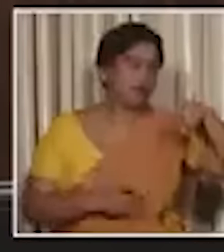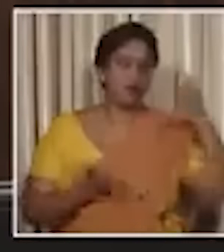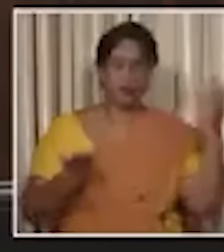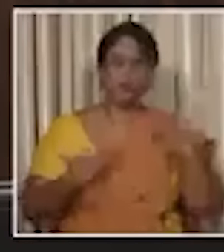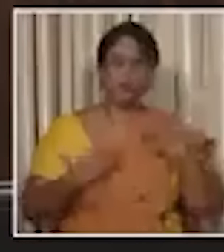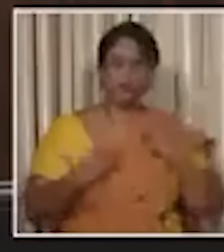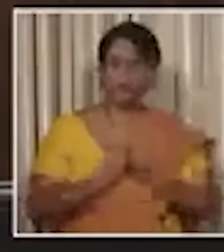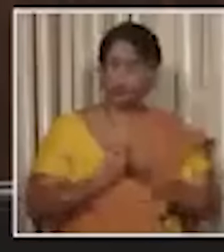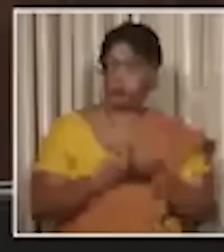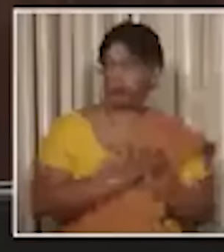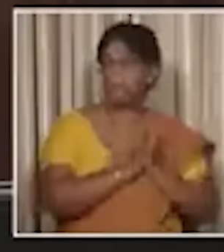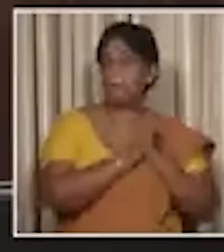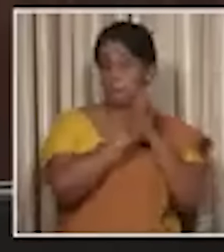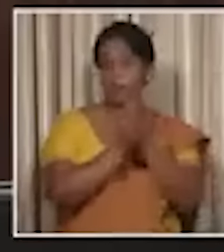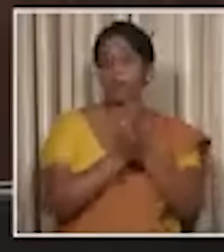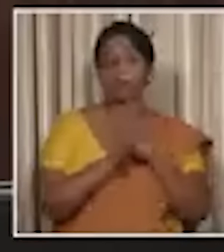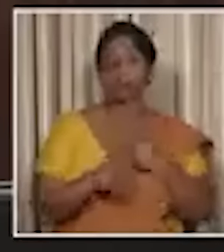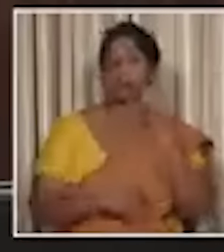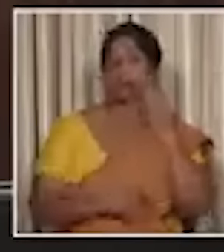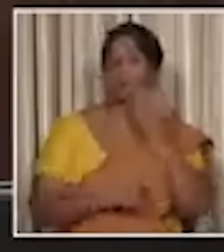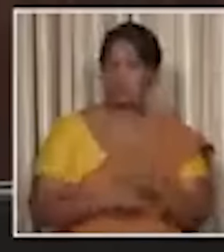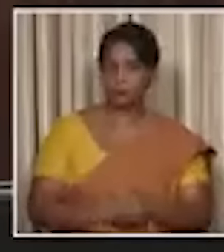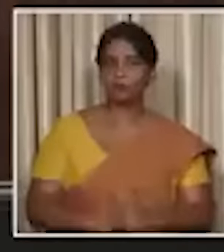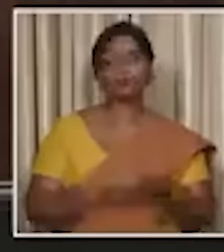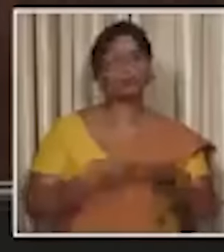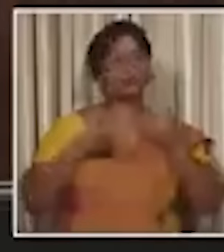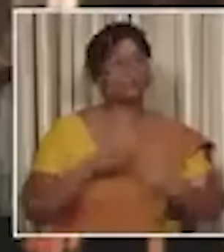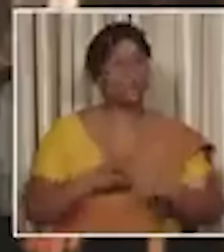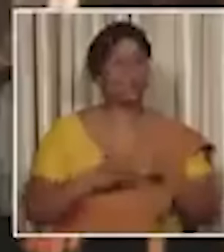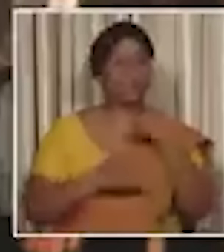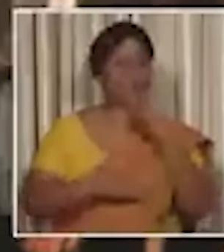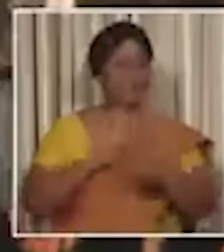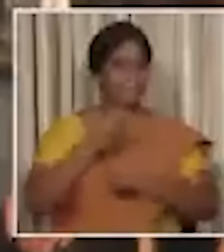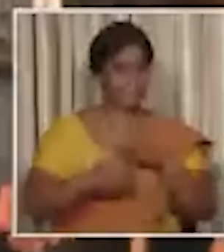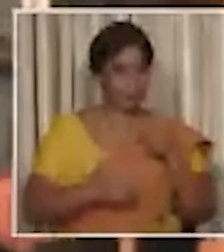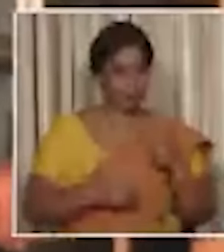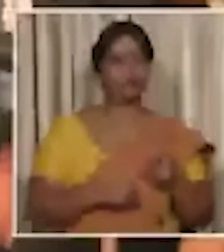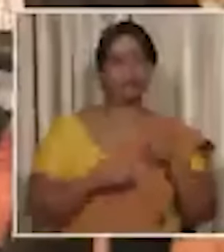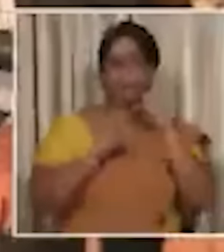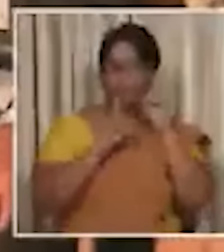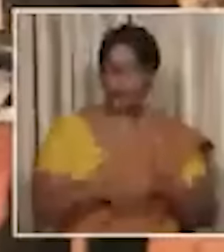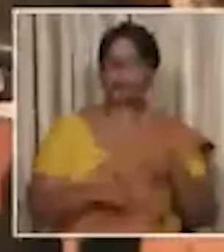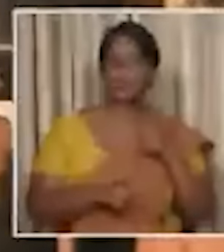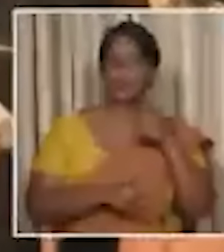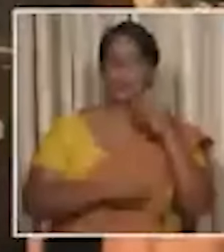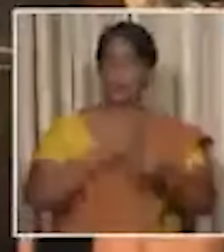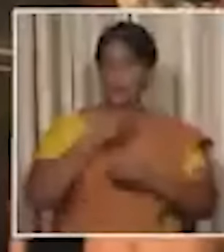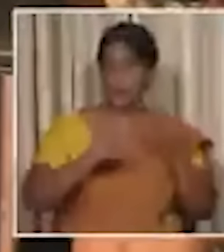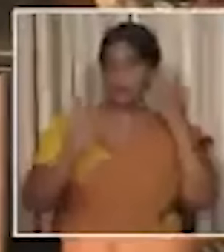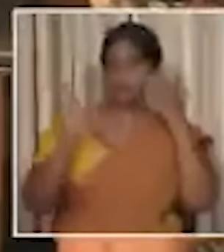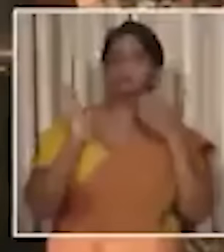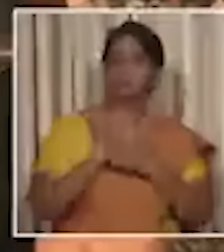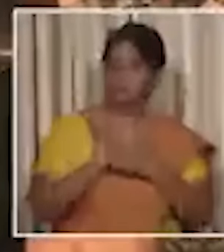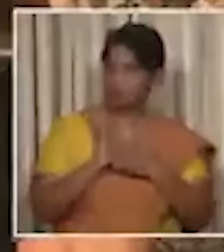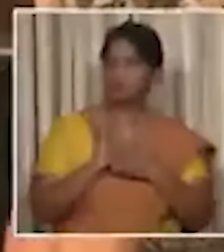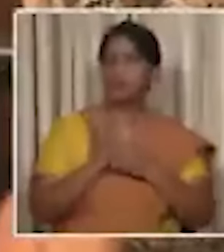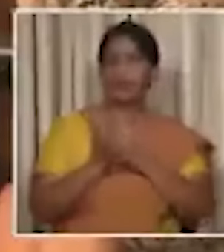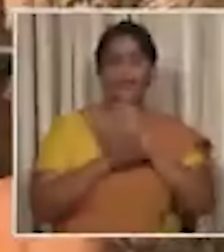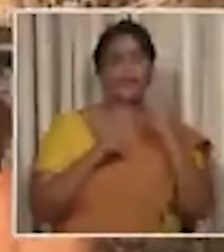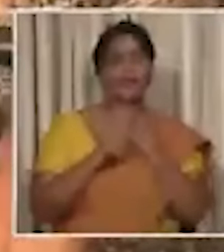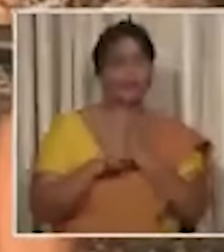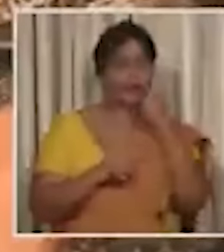சமூக நபராக நாங்கள் செயற்பட வேண்டியது எவ்வாறு? எமது நாட்டின் வளங்கள் என்று வாழ்கின்ற எமக்கு மாத்திரம் அல்ல எமது எதிர்கால சந்ததியினருக்கும் இதனை நாங்கள்